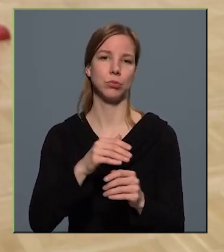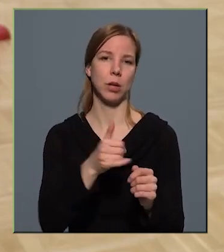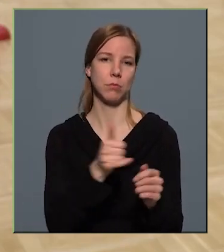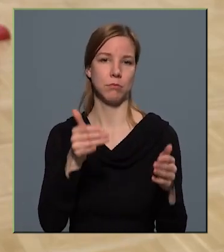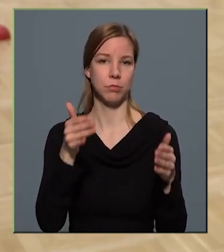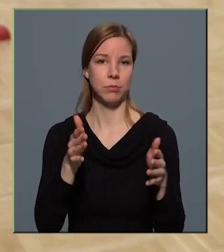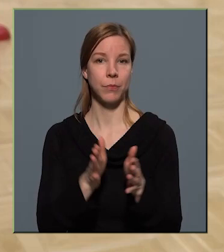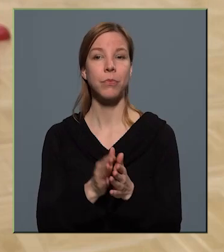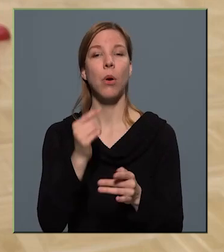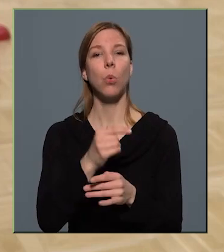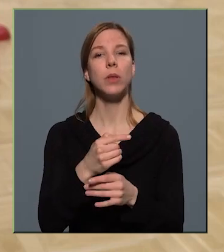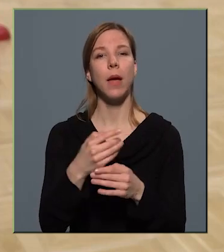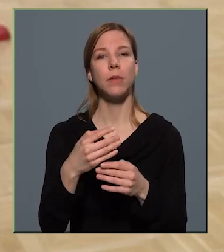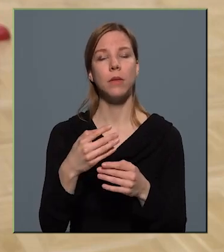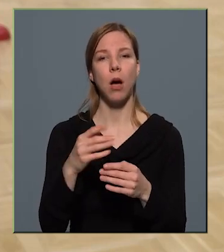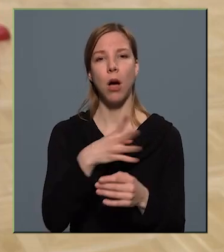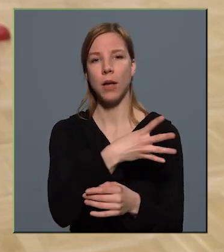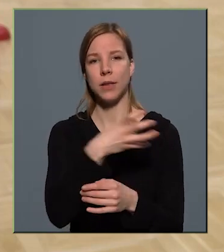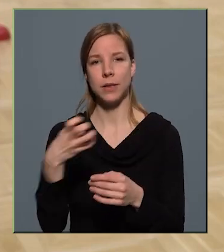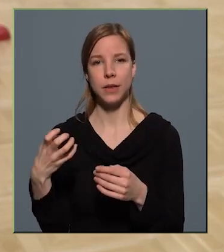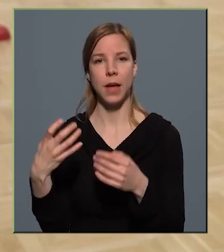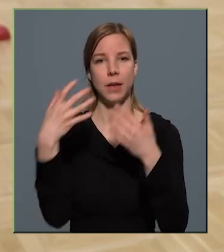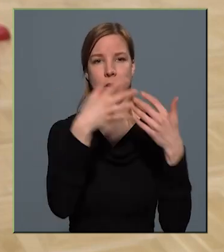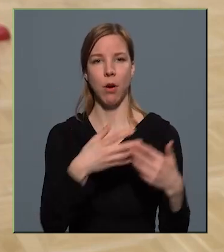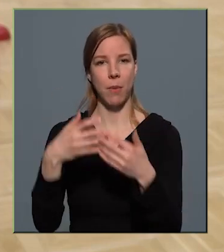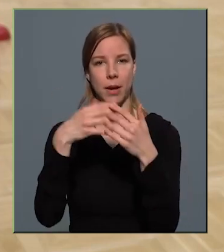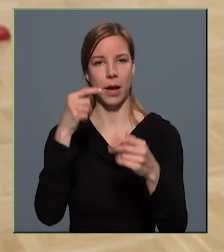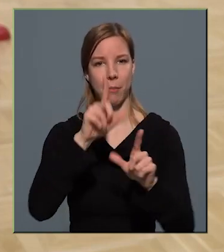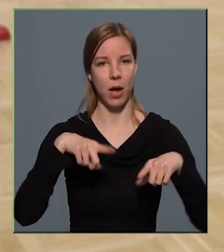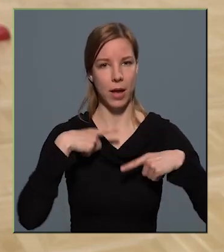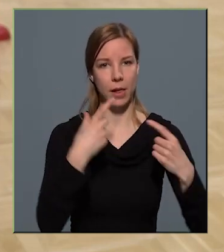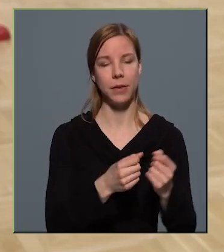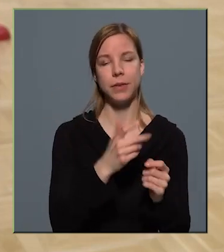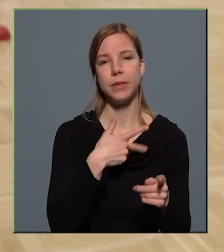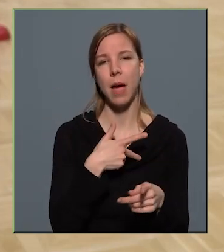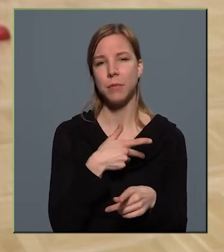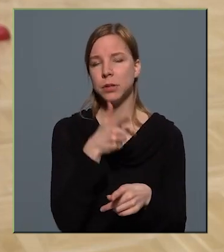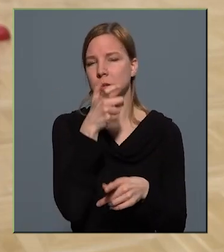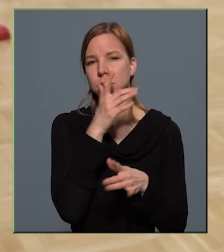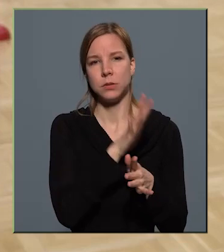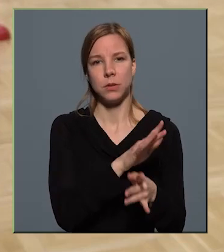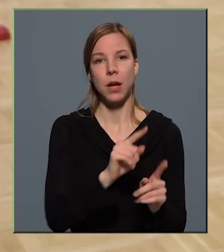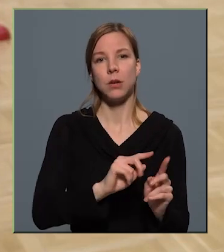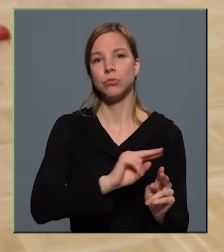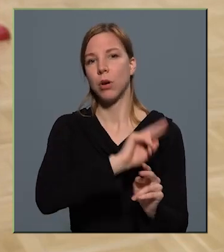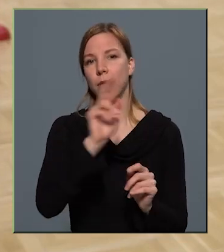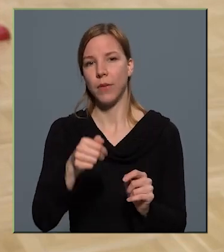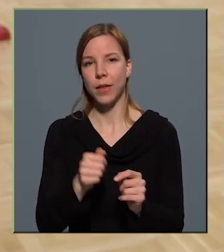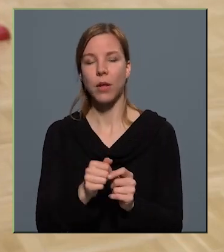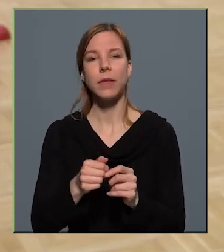kinéltem Amerikában 4 évet, ott az NBA-be szerettem bele, aztán amikor hazajöttem, akkor felkértek, hogy legyek szakkommentátora az